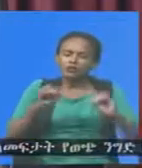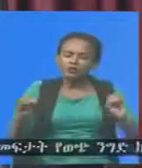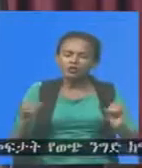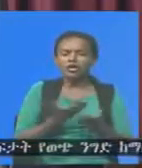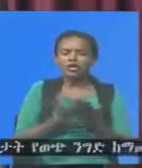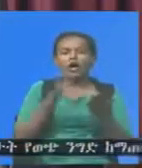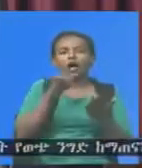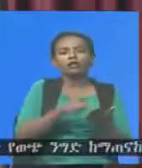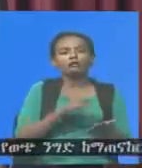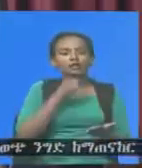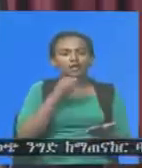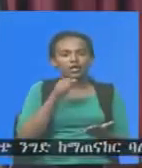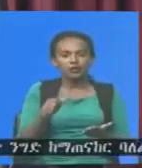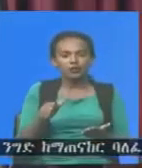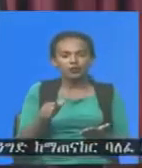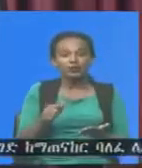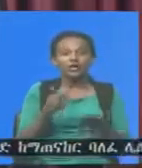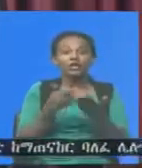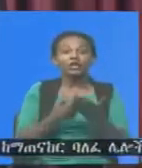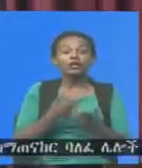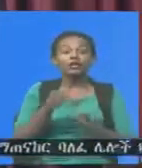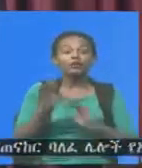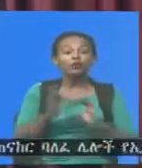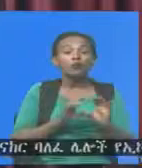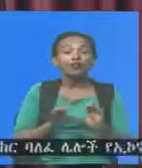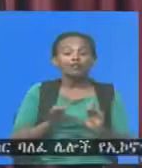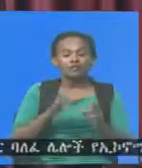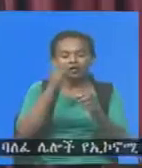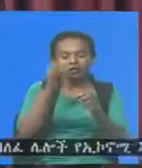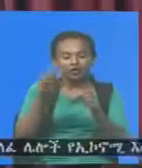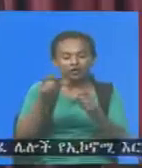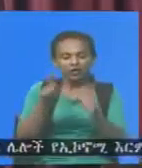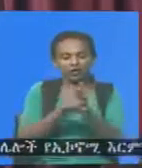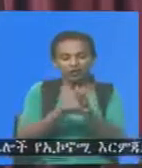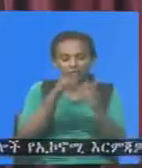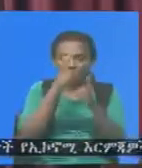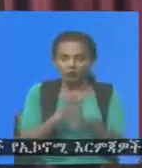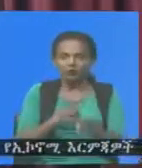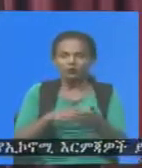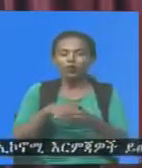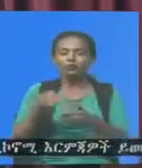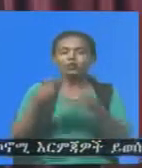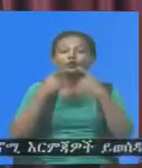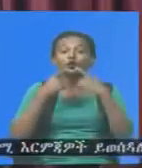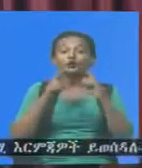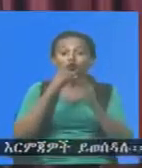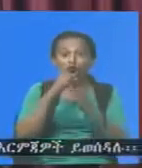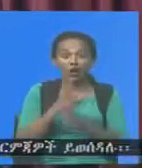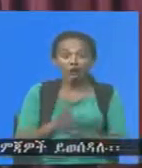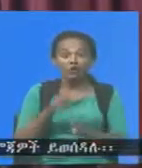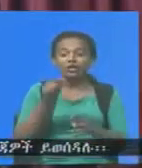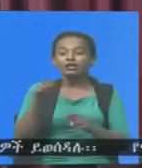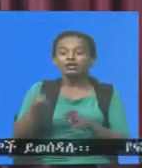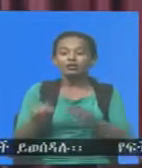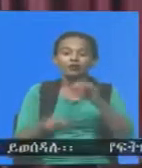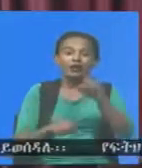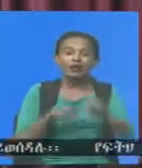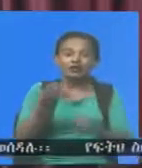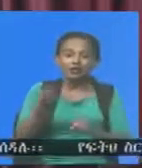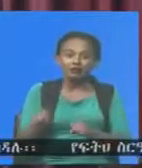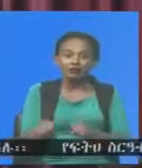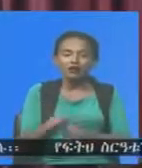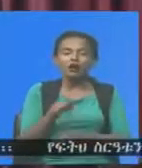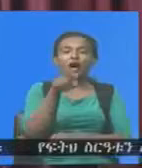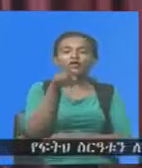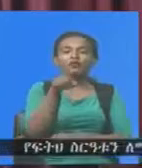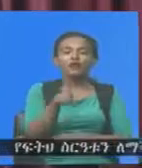አያስፈልገንም። ይሄን በማድረግ ህግ ማክበር፣ ምናውጣቸውን አዋጆች ማክበር፣ ለዚያም መገዛት